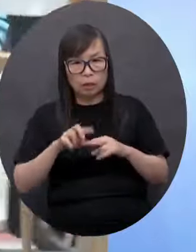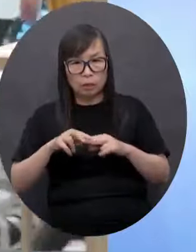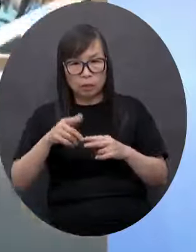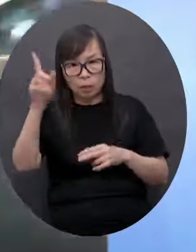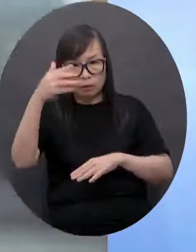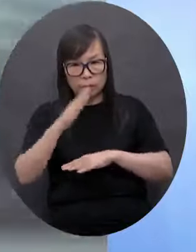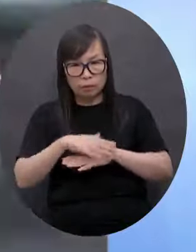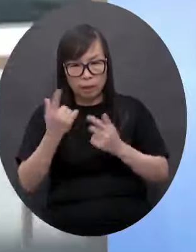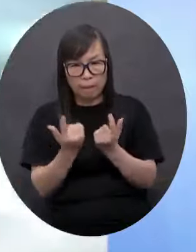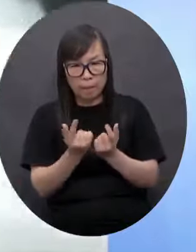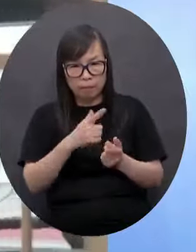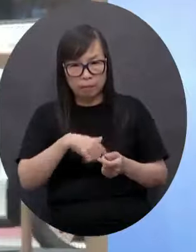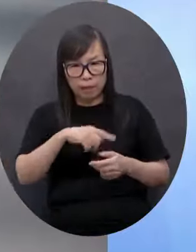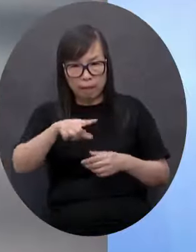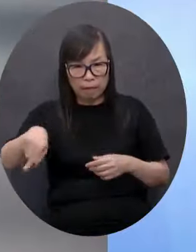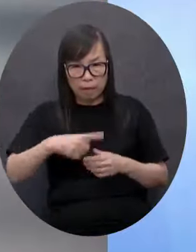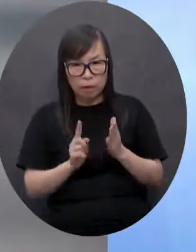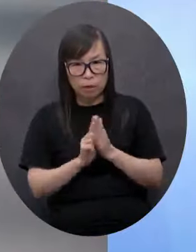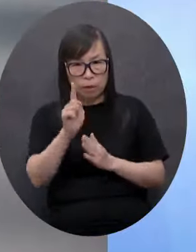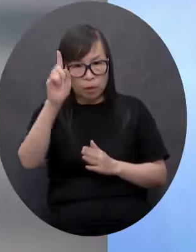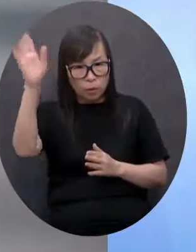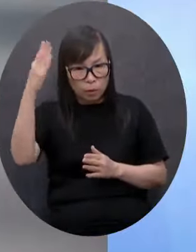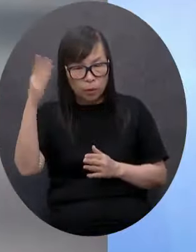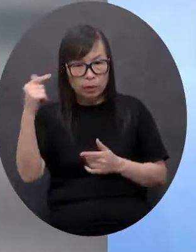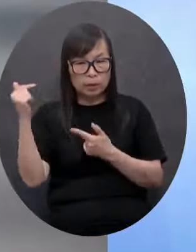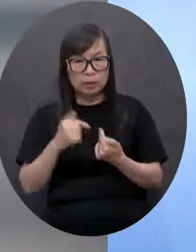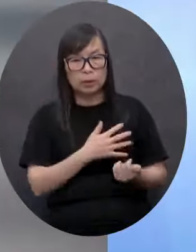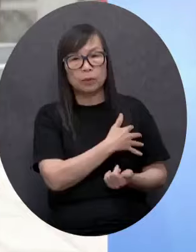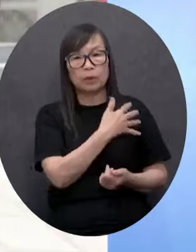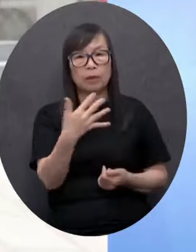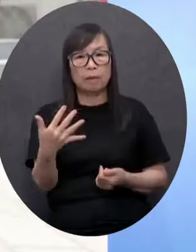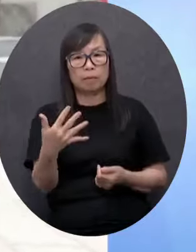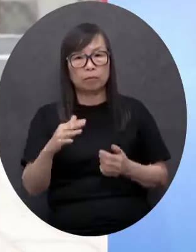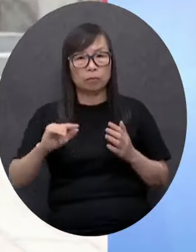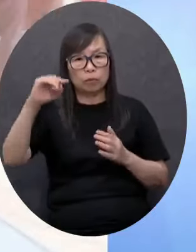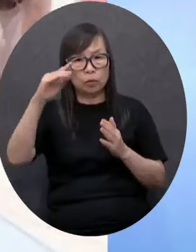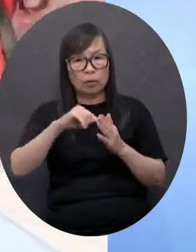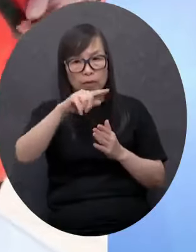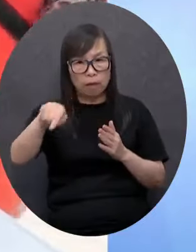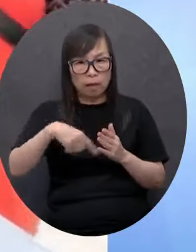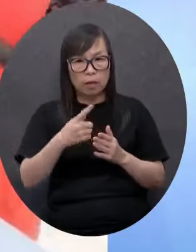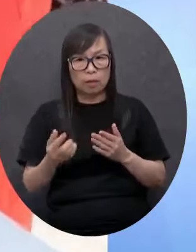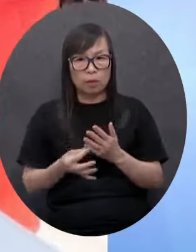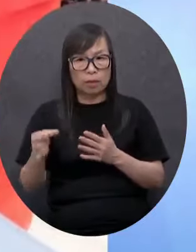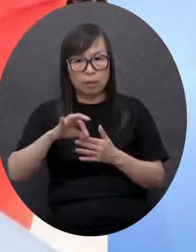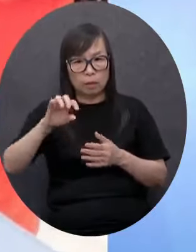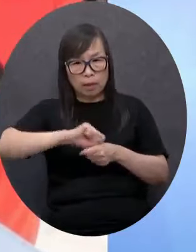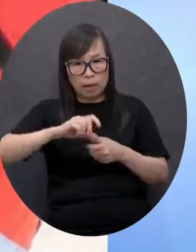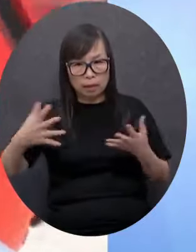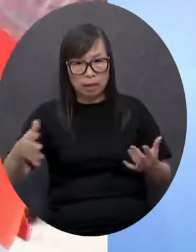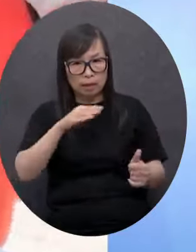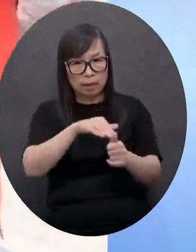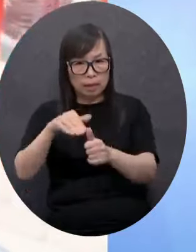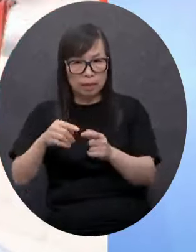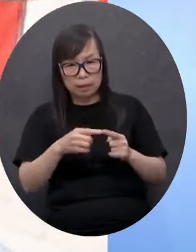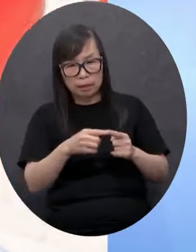计北方这一场大范围高温天气将会持续到星期五，高温范围或者会进一步扩大，提醒公众